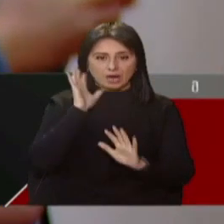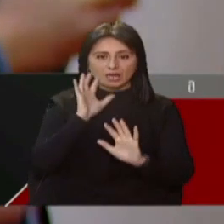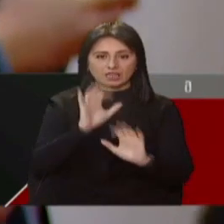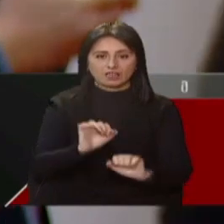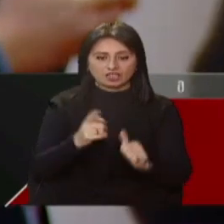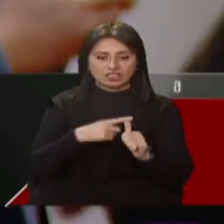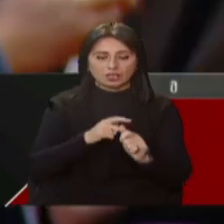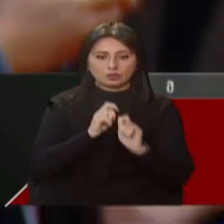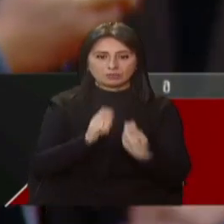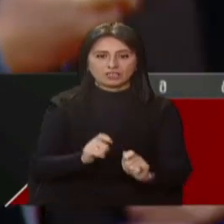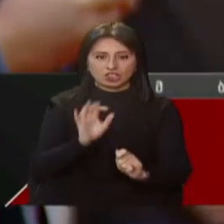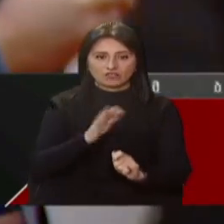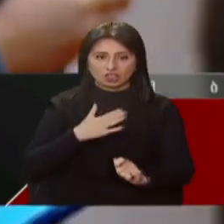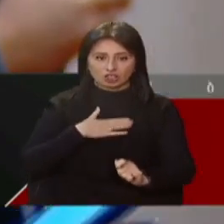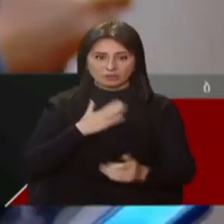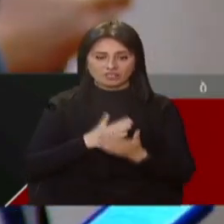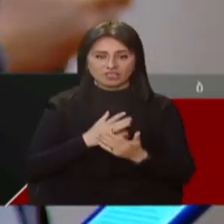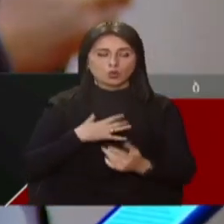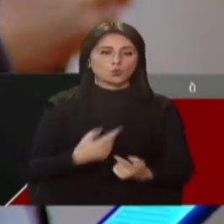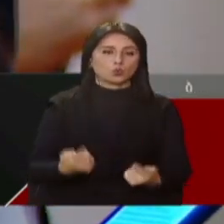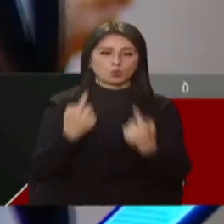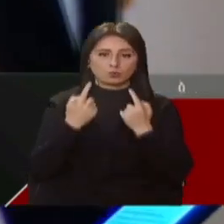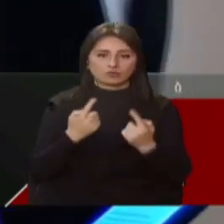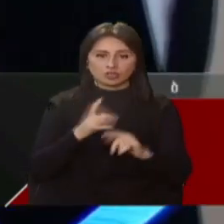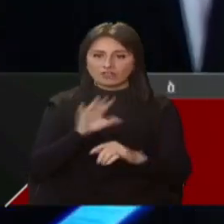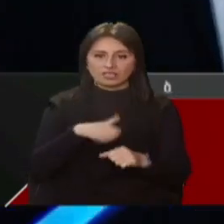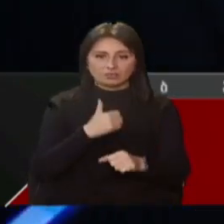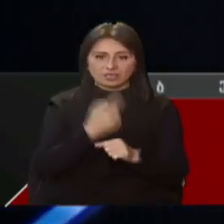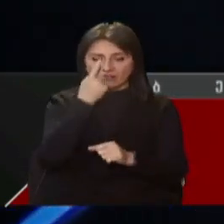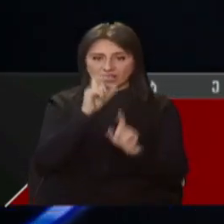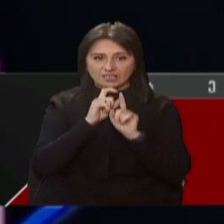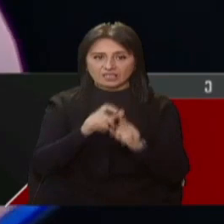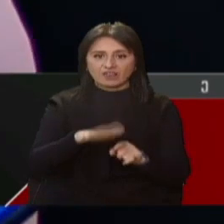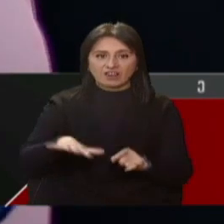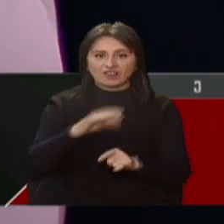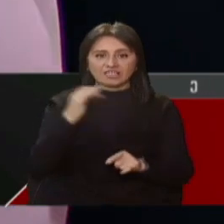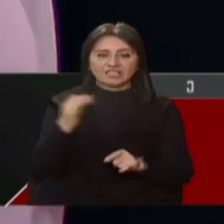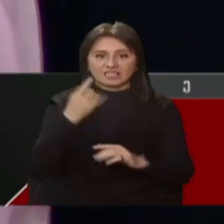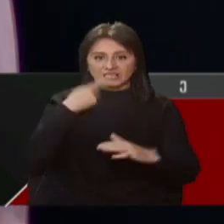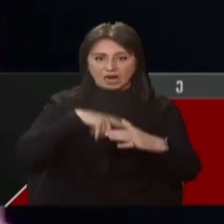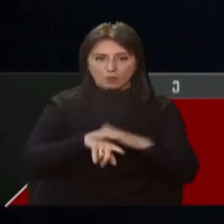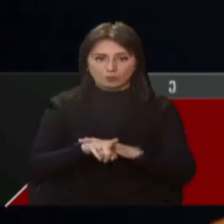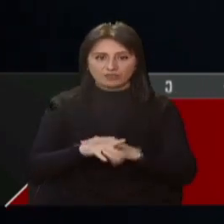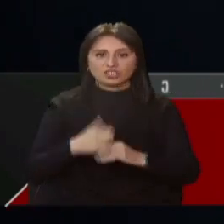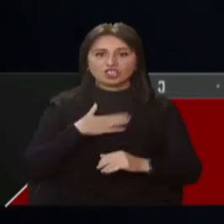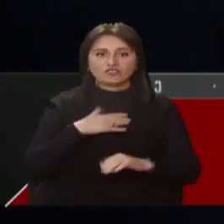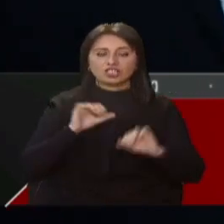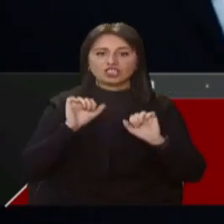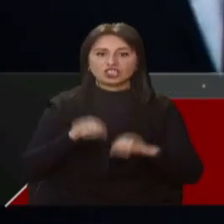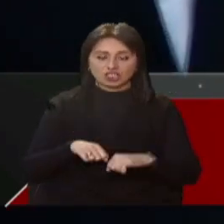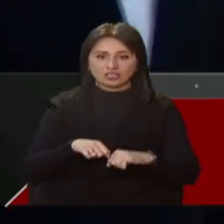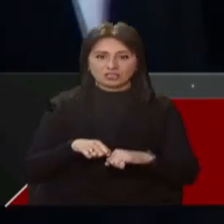დაუჭერს სტატუსის მინიჭებას. Ჩემთვის ეს არის უმნიშვნელოვანესი და ყველაზე მთავარი გზავნილი ქვეყნის ინტერესებიდან გამომდინარე. Ჩვენ შეიძლება